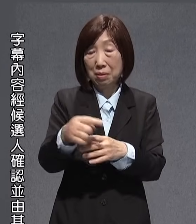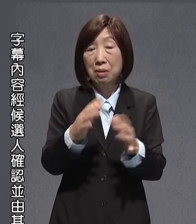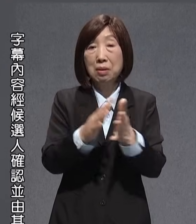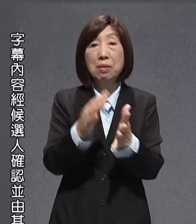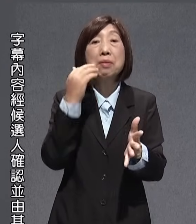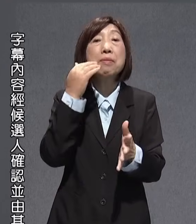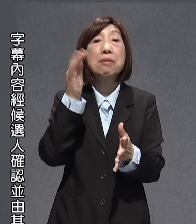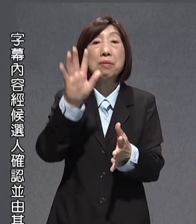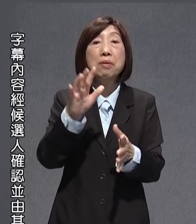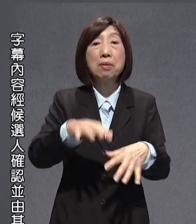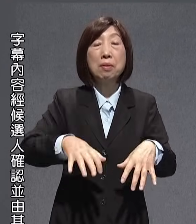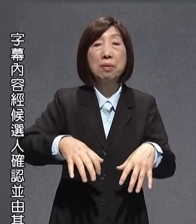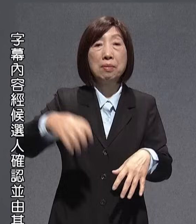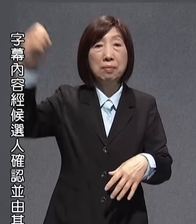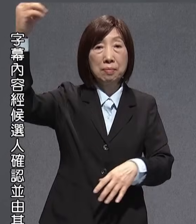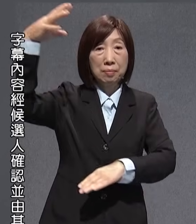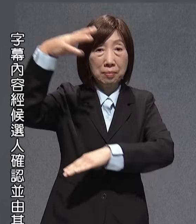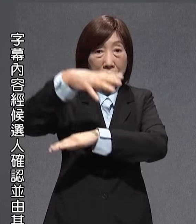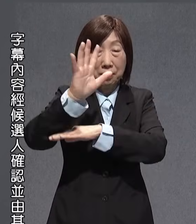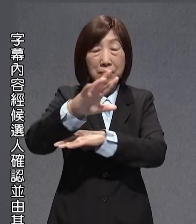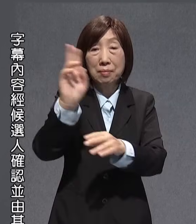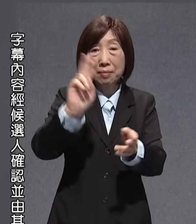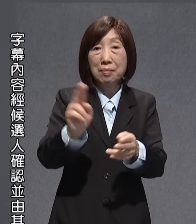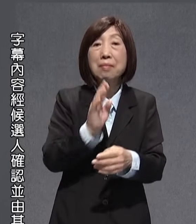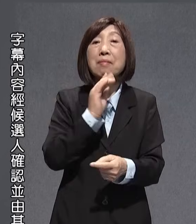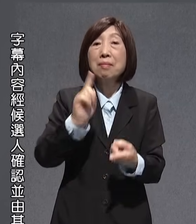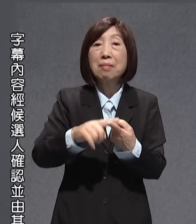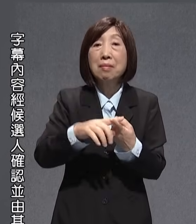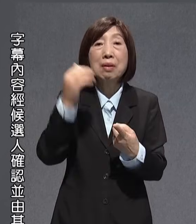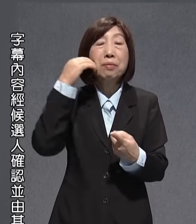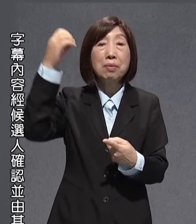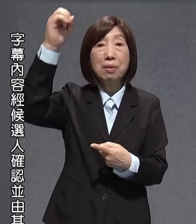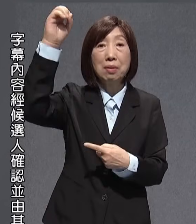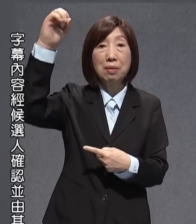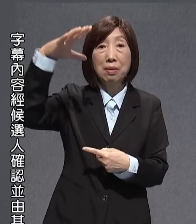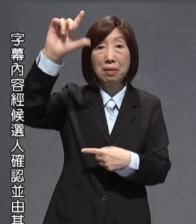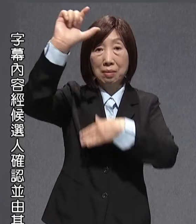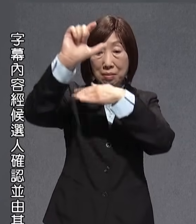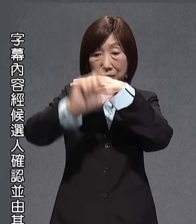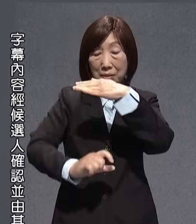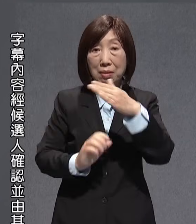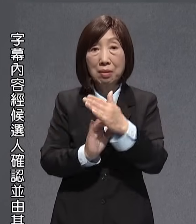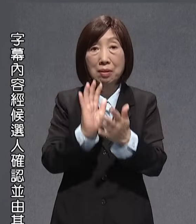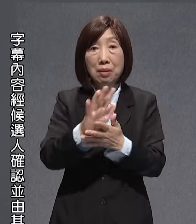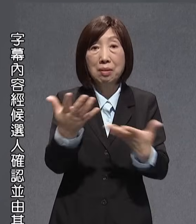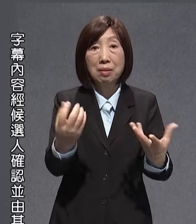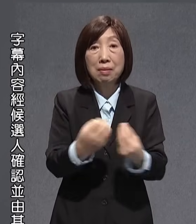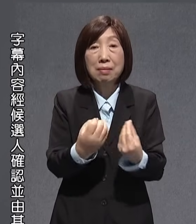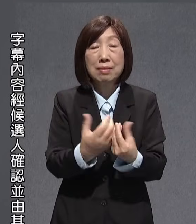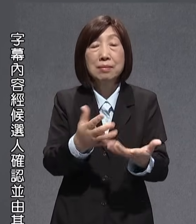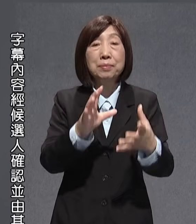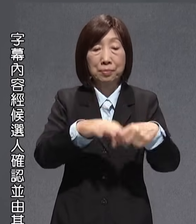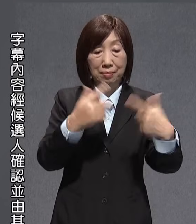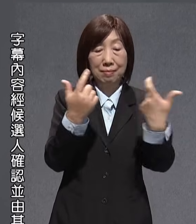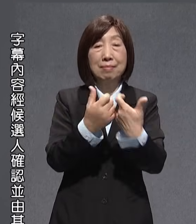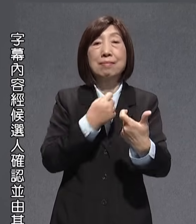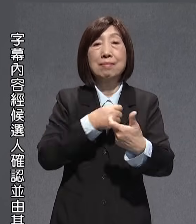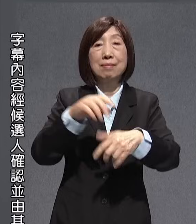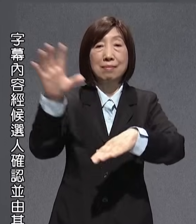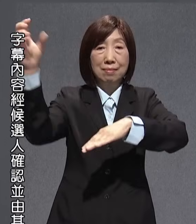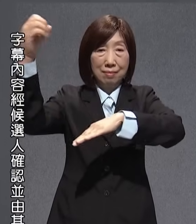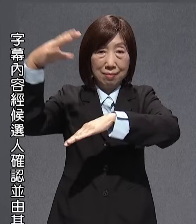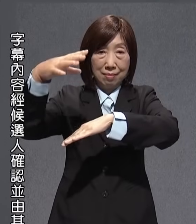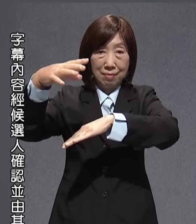的时候才有风电，太阳下山就没有光电了，因此要使用风电、光电，它需要搭配储能的机